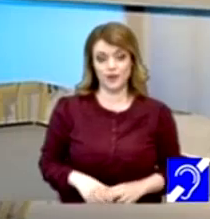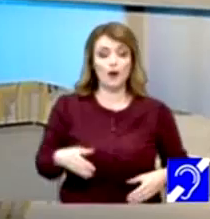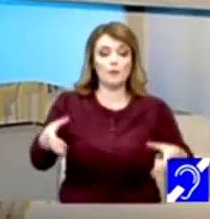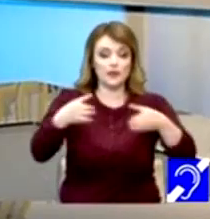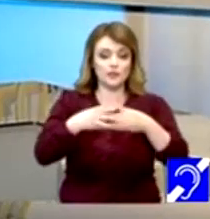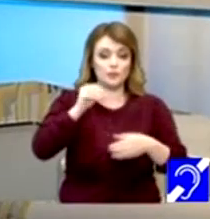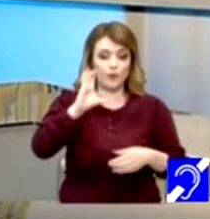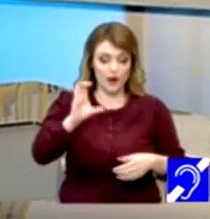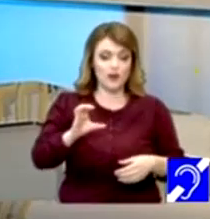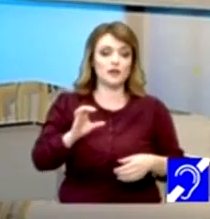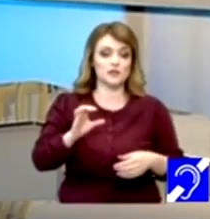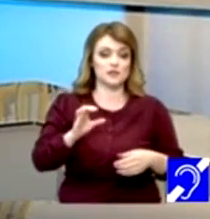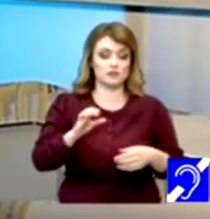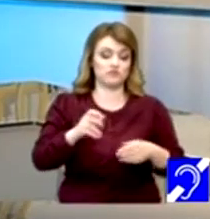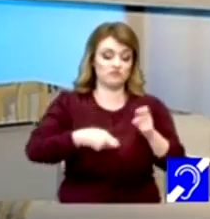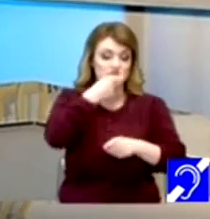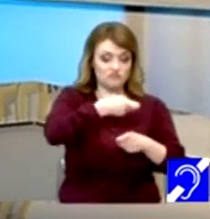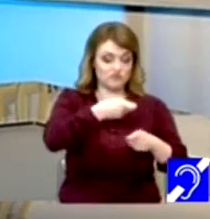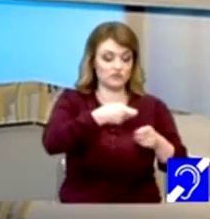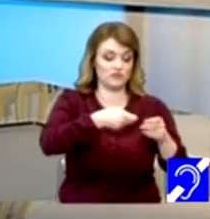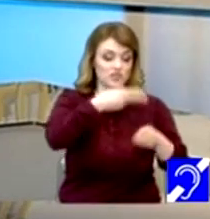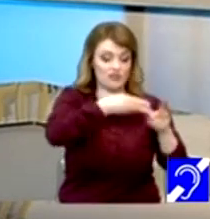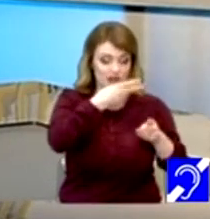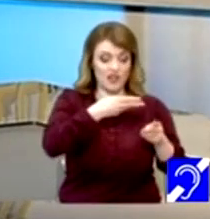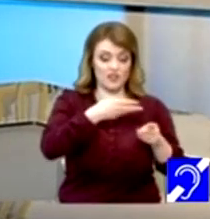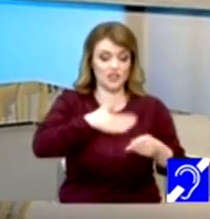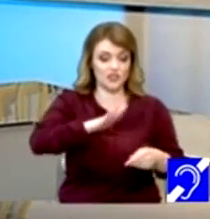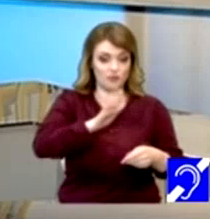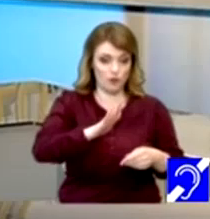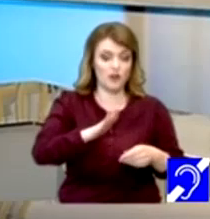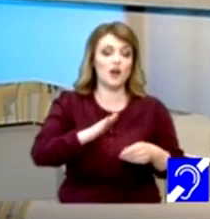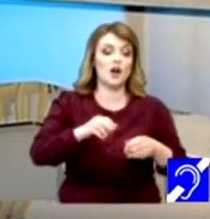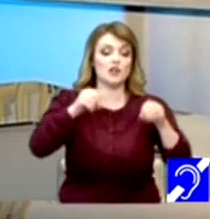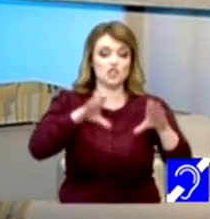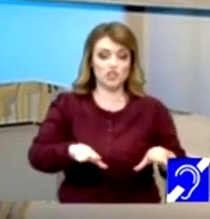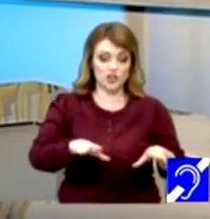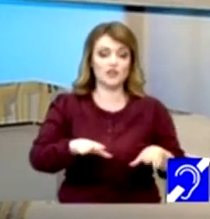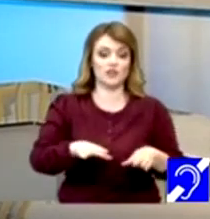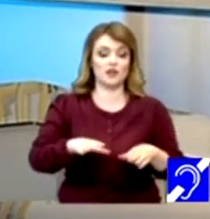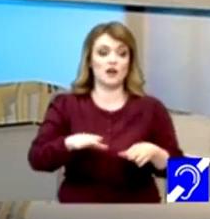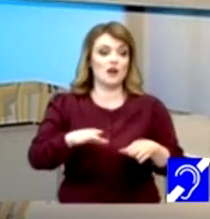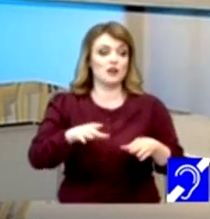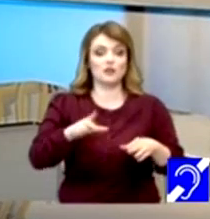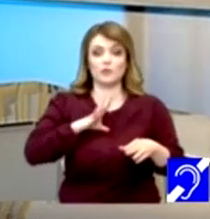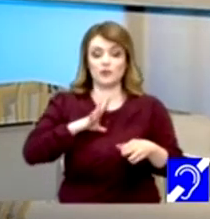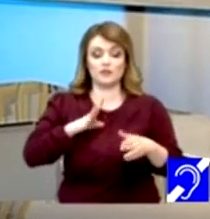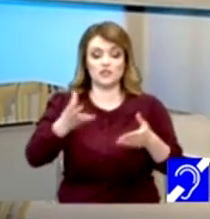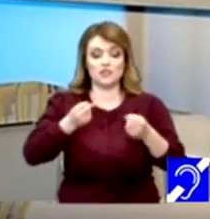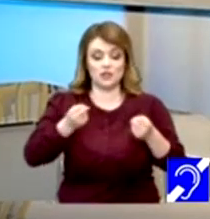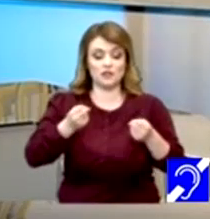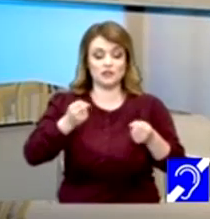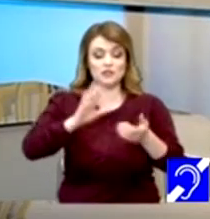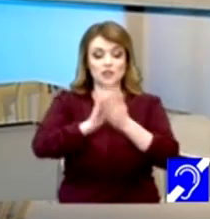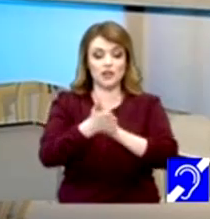Partidul Acțiune și Solidaritate a contestat la Curtea Constituțională hotărârea privind declararea stării de urgență în Republica